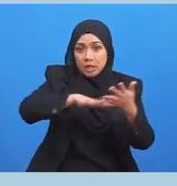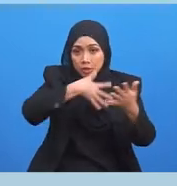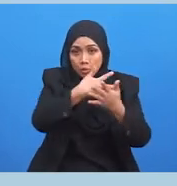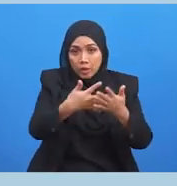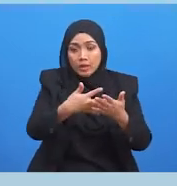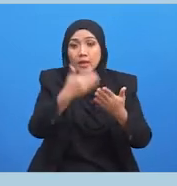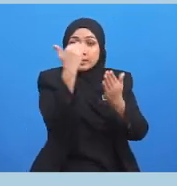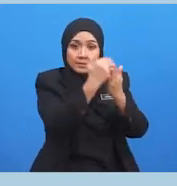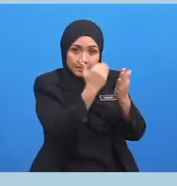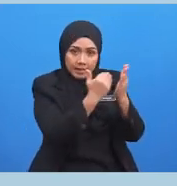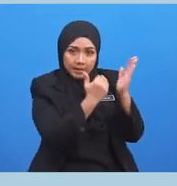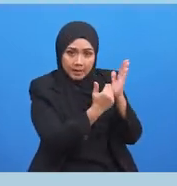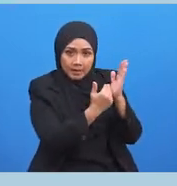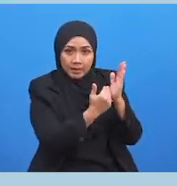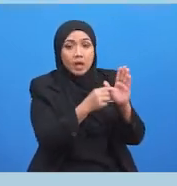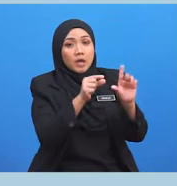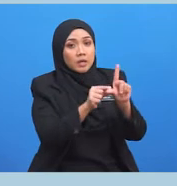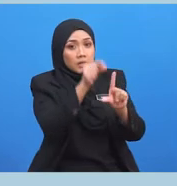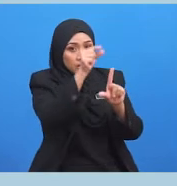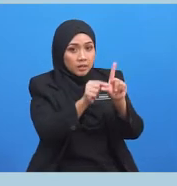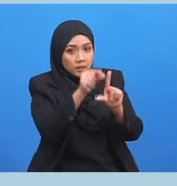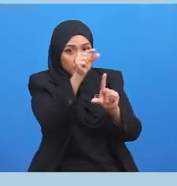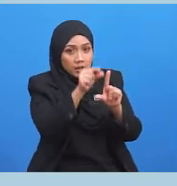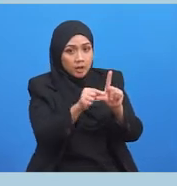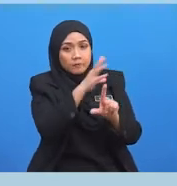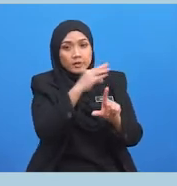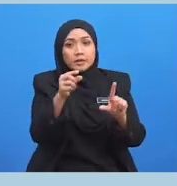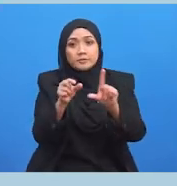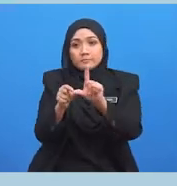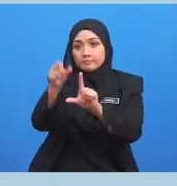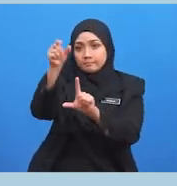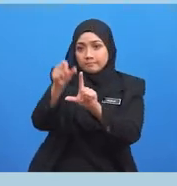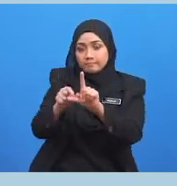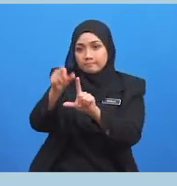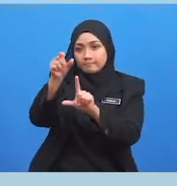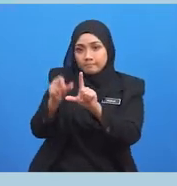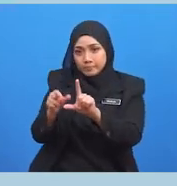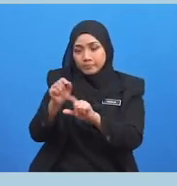jadual, senarai, graf dan carta.